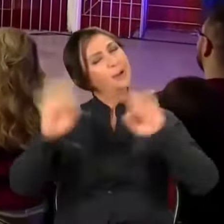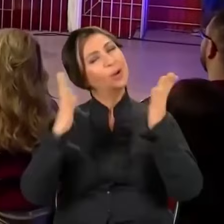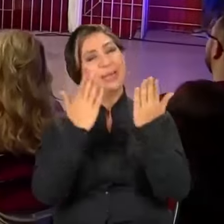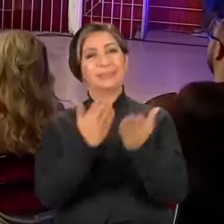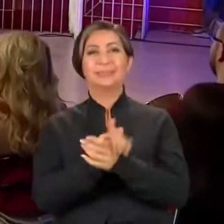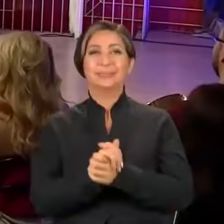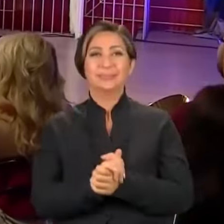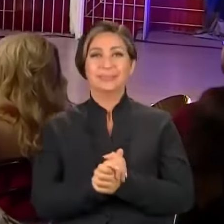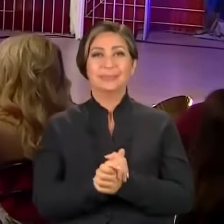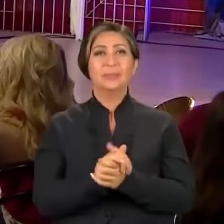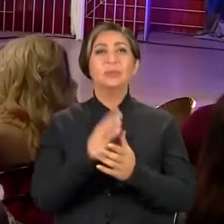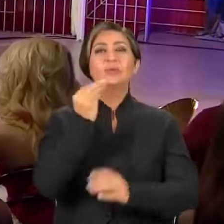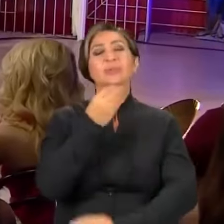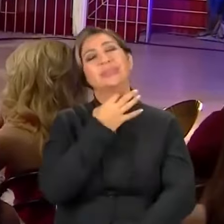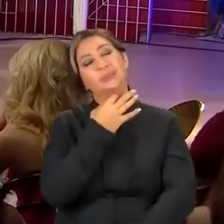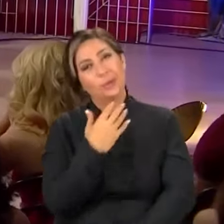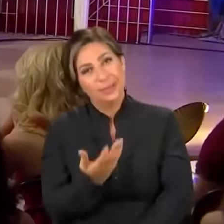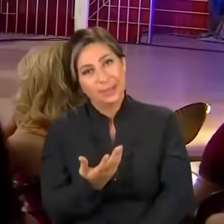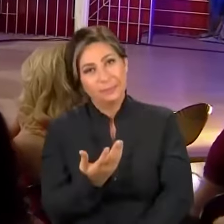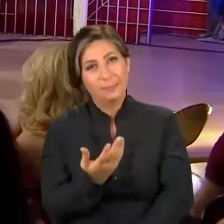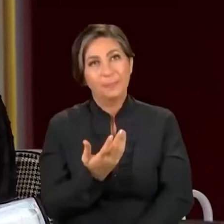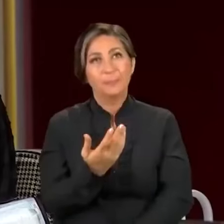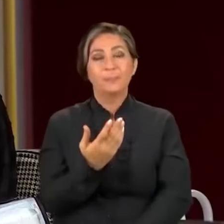Harikuladesin, harikuladesin. Ya çok teşekkür ederim.